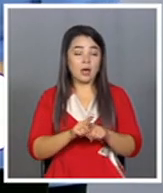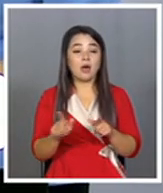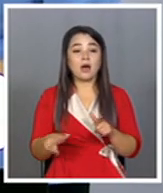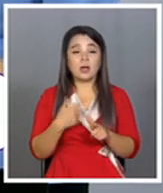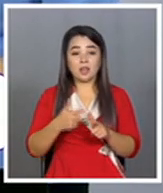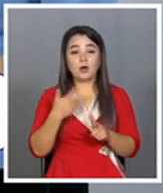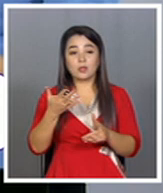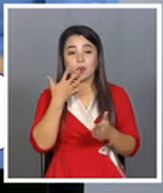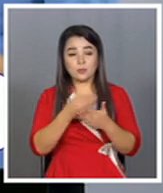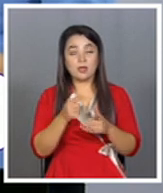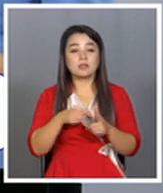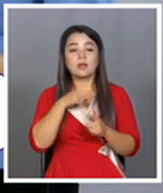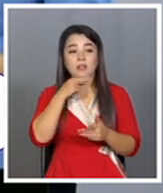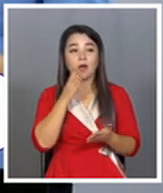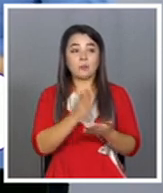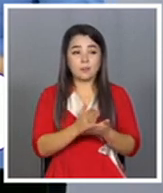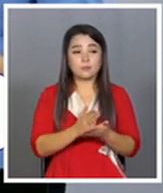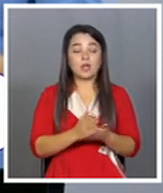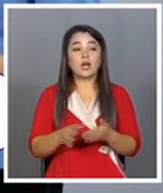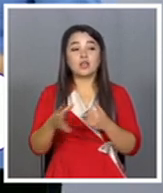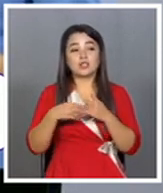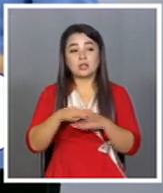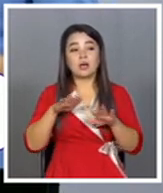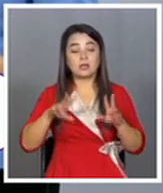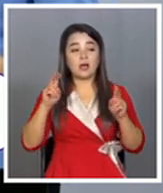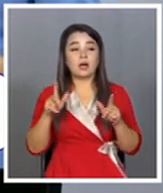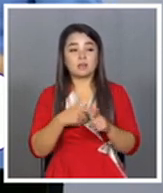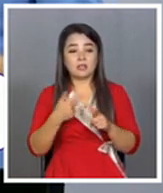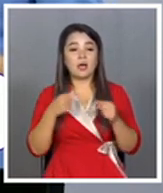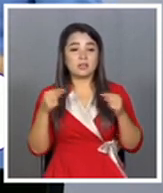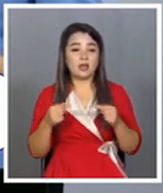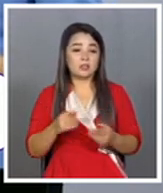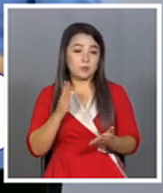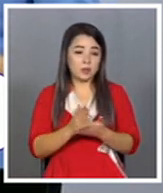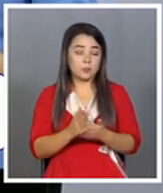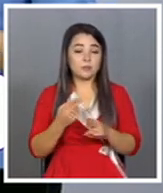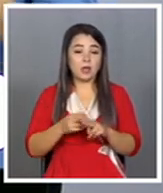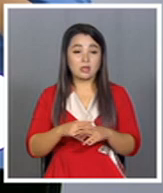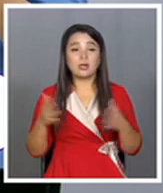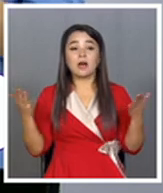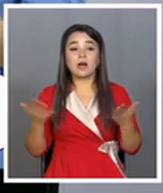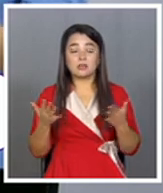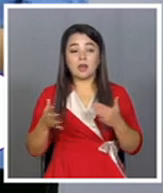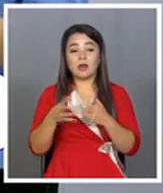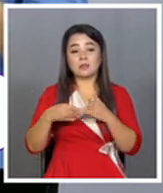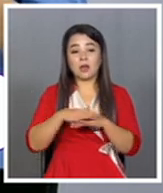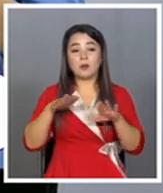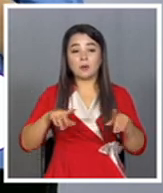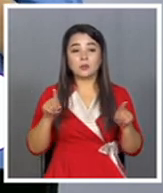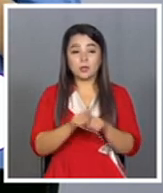атаулары, байқап тұрсаңыздар, жердің атауына сәйкес қойылған. Яғни, қай аймақтан осы